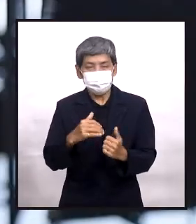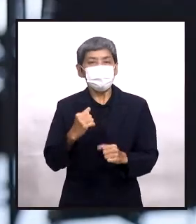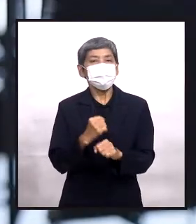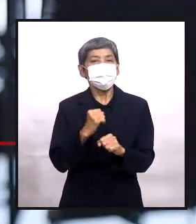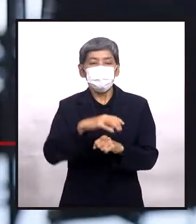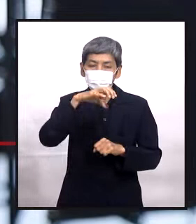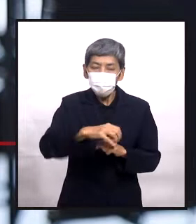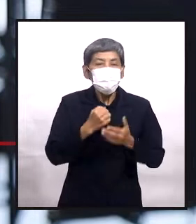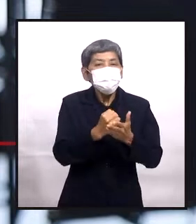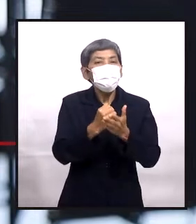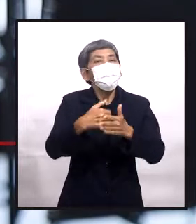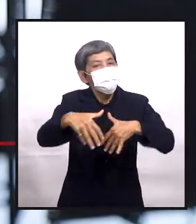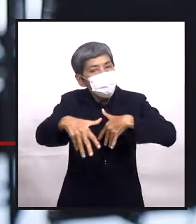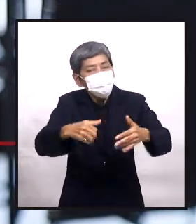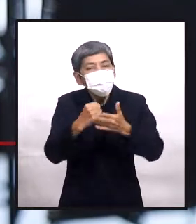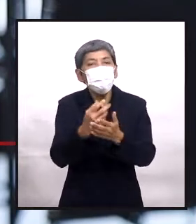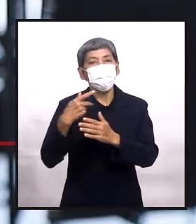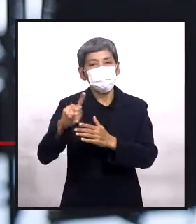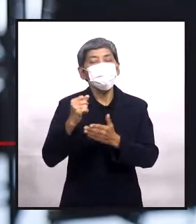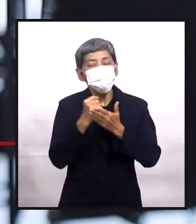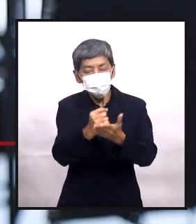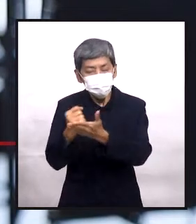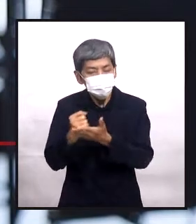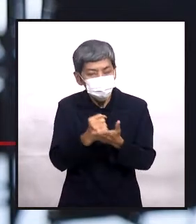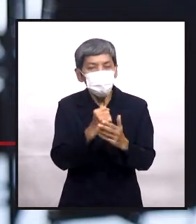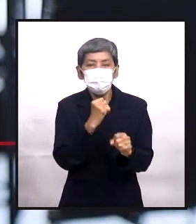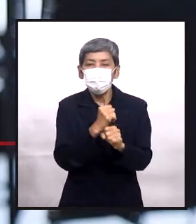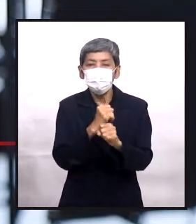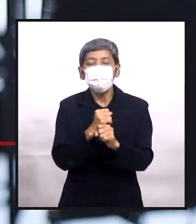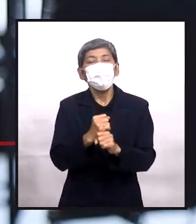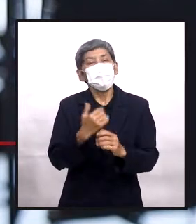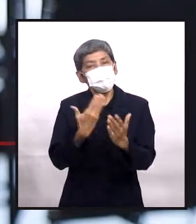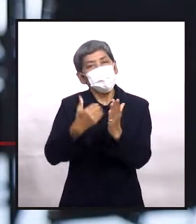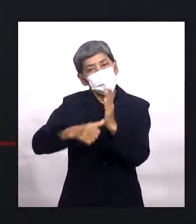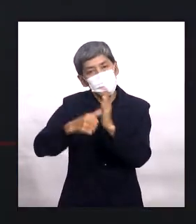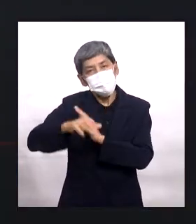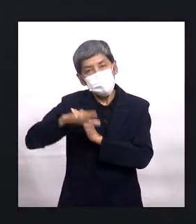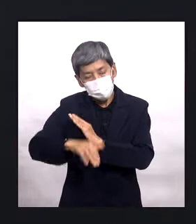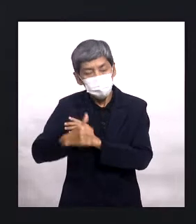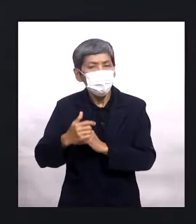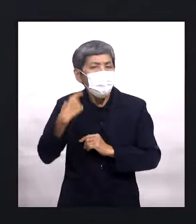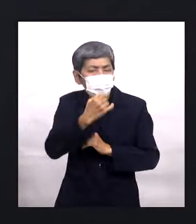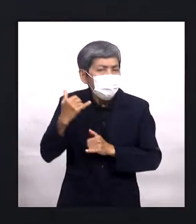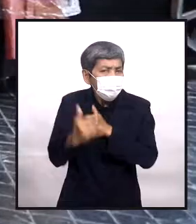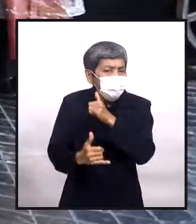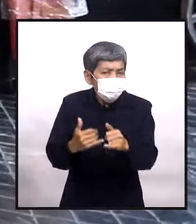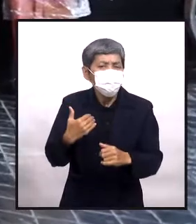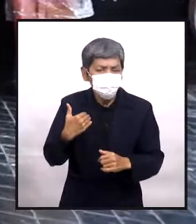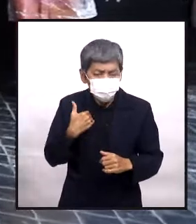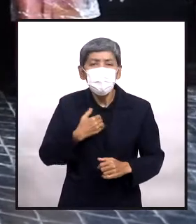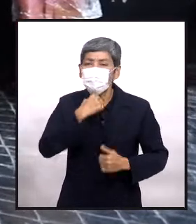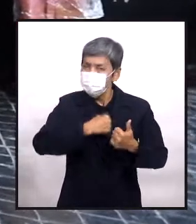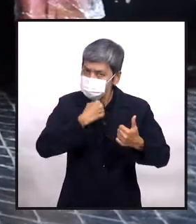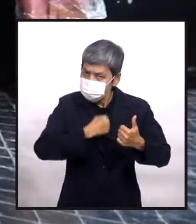านอารีก็เป็นทั้งองค์กรสาธารณประโยชน์แล้วก็เป็นองค์กรสาธารณกุศลที่สามารถหักลดหย่อนภาษีได ้ส่วนมากเป็นใครมาที่นี่อะคะ มันก็จะ